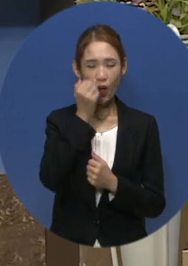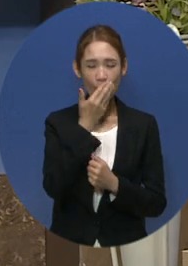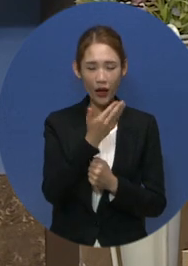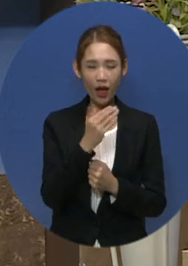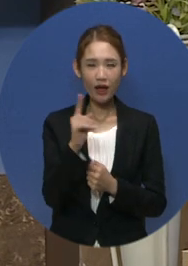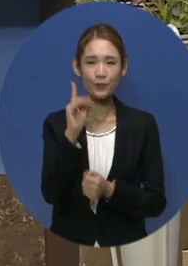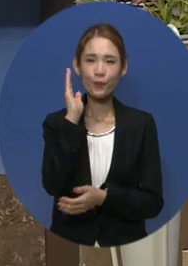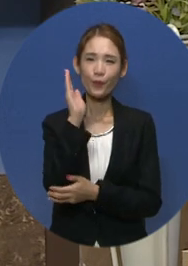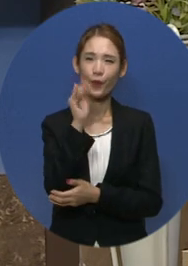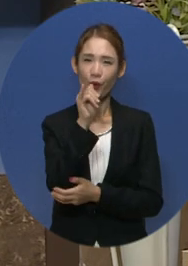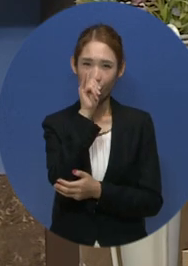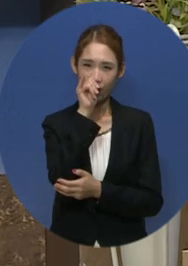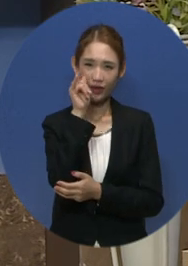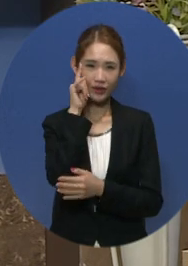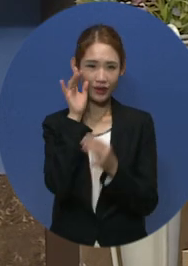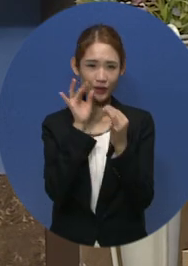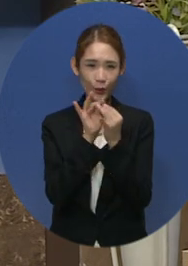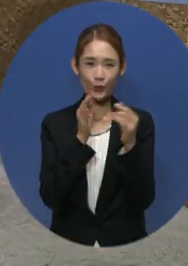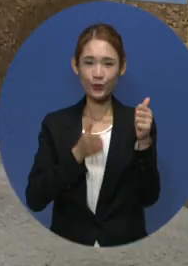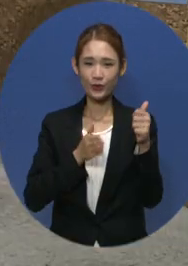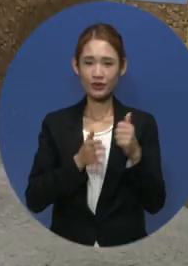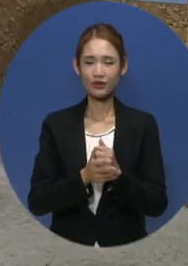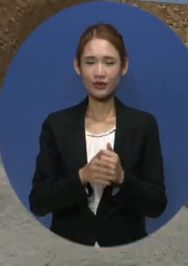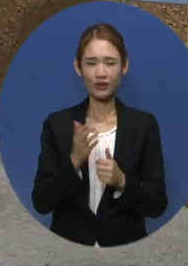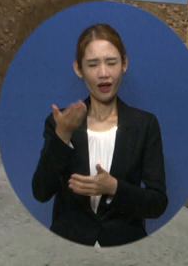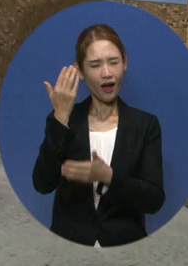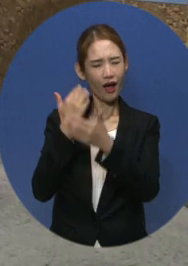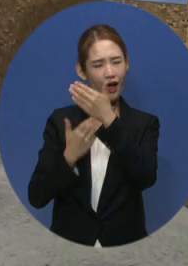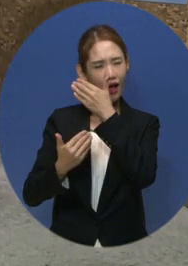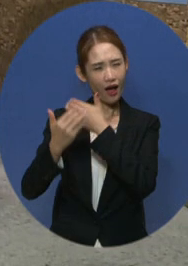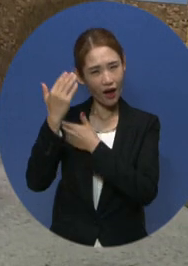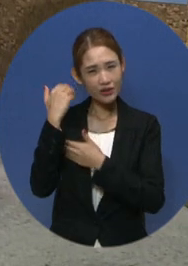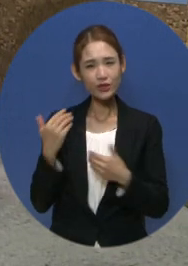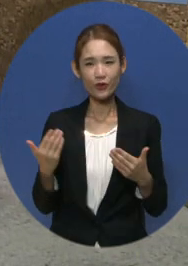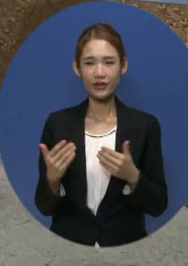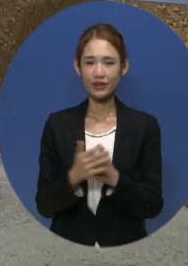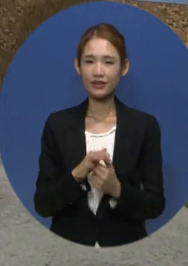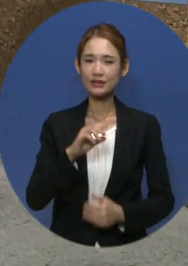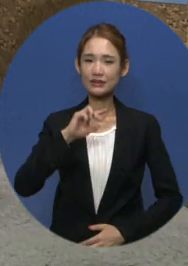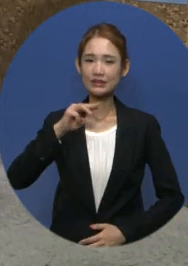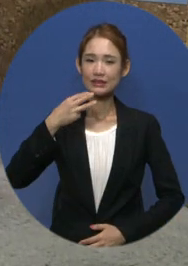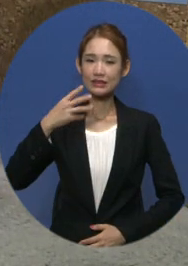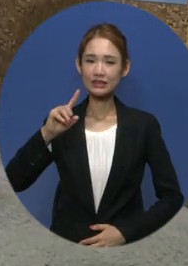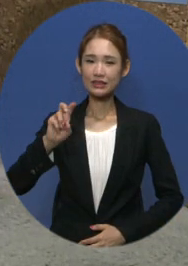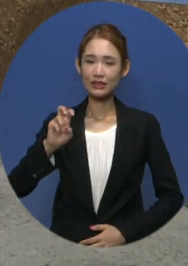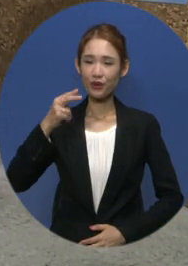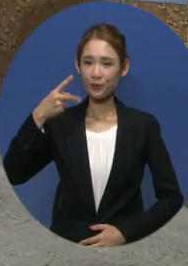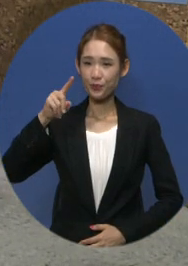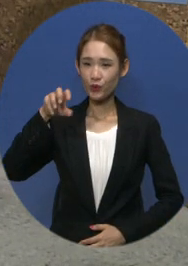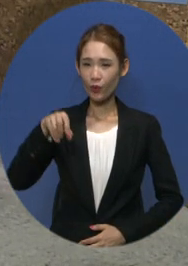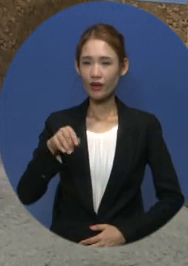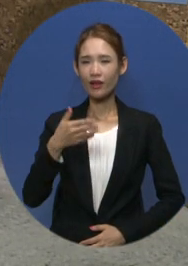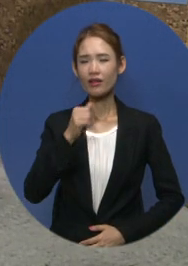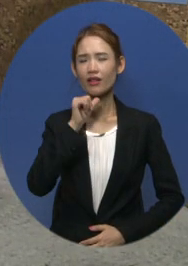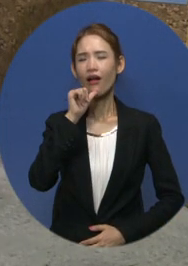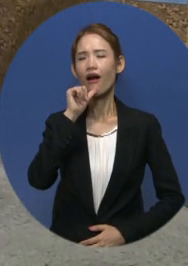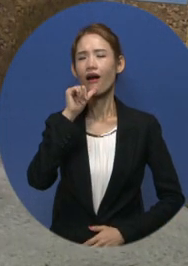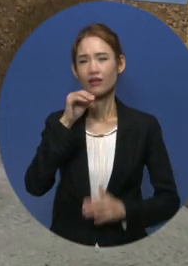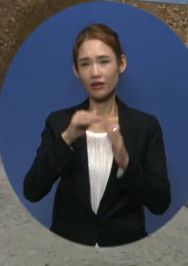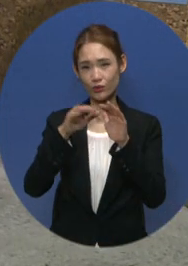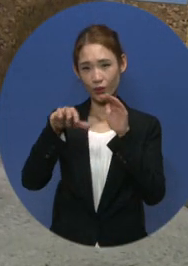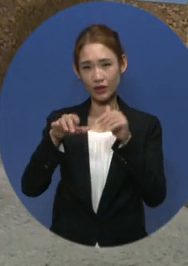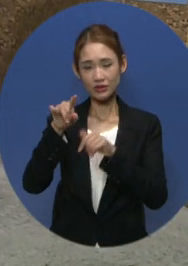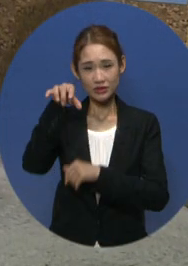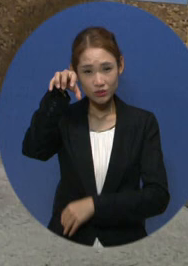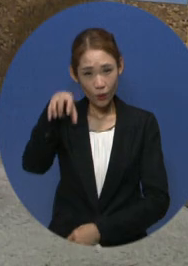에피소드가 있다면 네. 또 공유 부탁드리겠습니다. 네, 오래전 일인데요. 예. 이제 신림동에 그 달동네가 있었습니다. 지금은 그 동네가